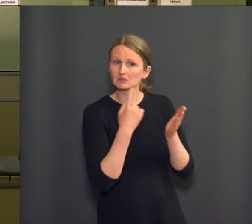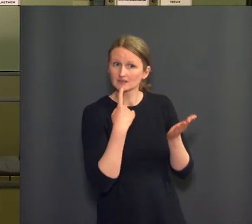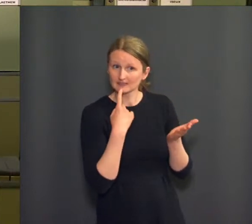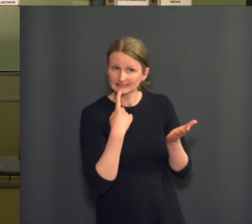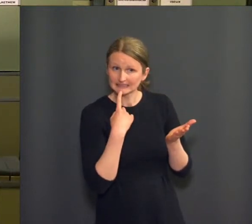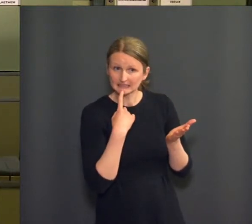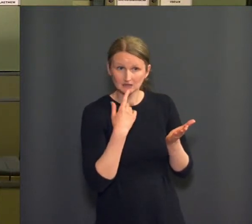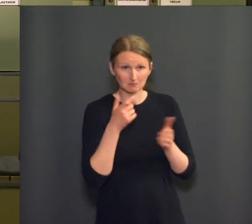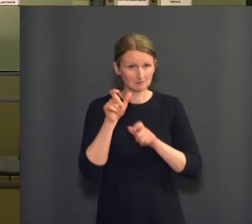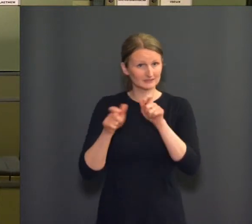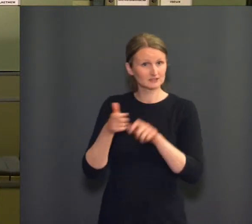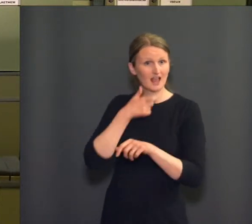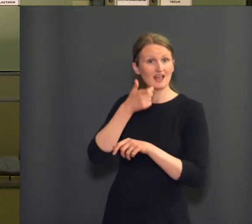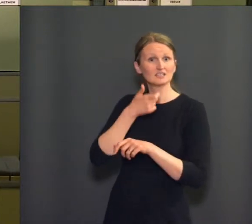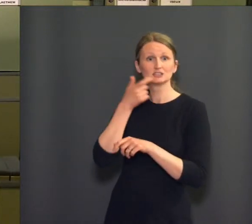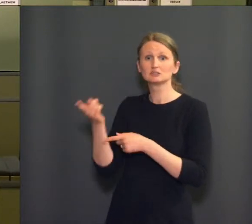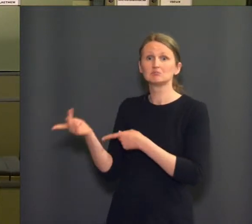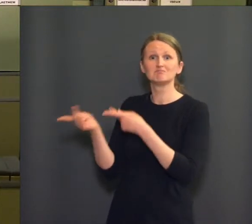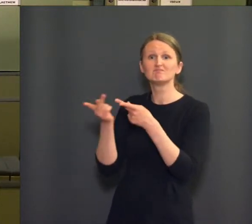raison?